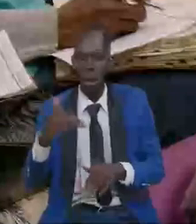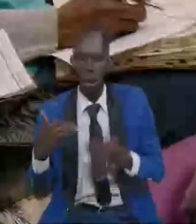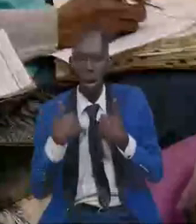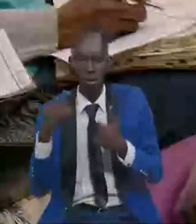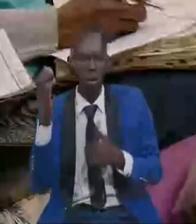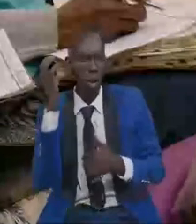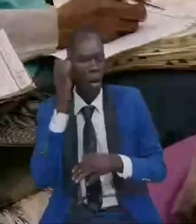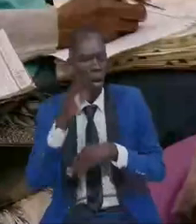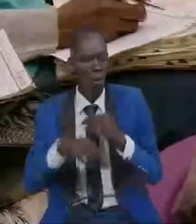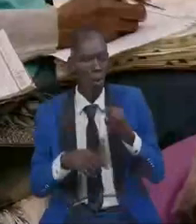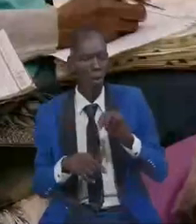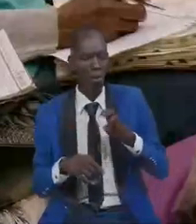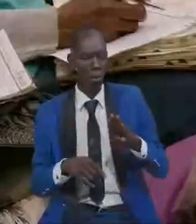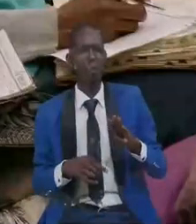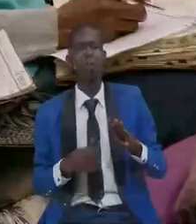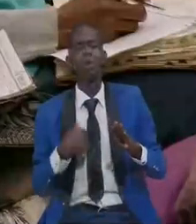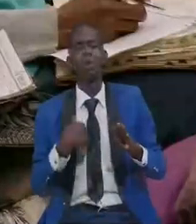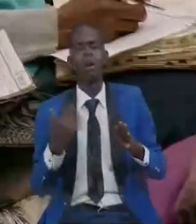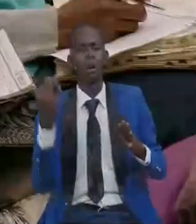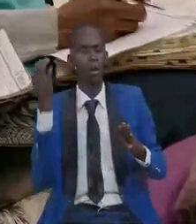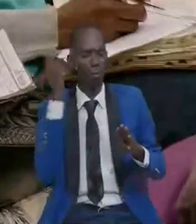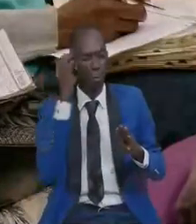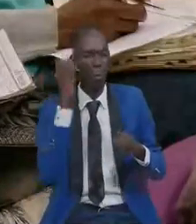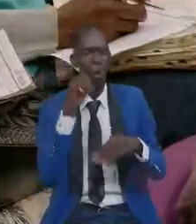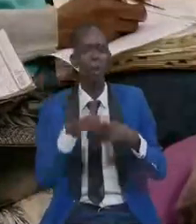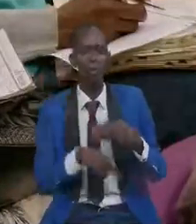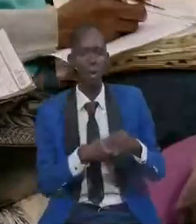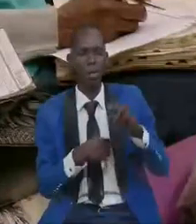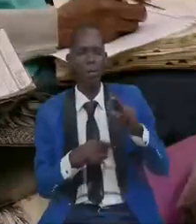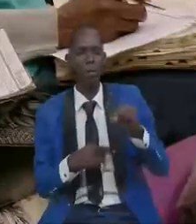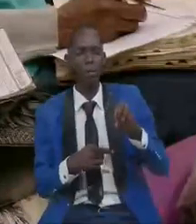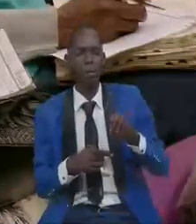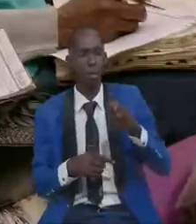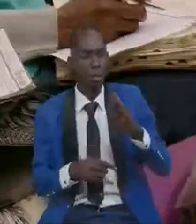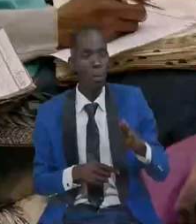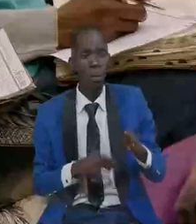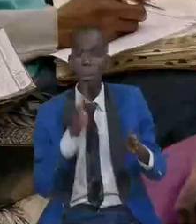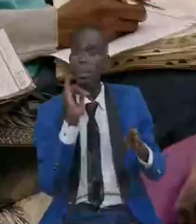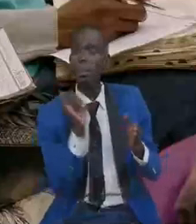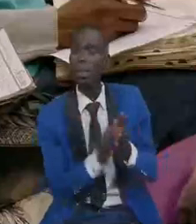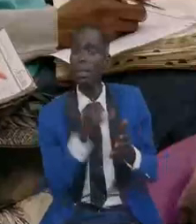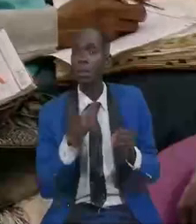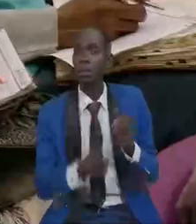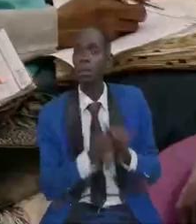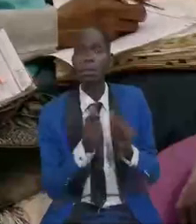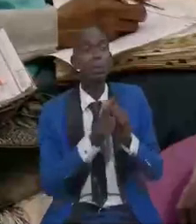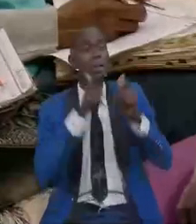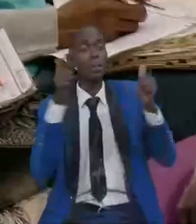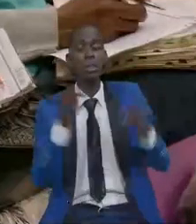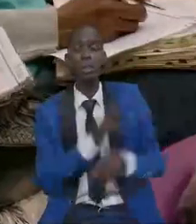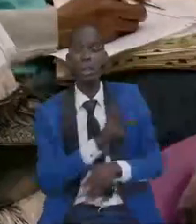Oh, qui n'a pas entendu parler de Nebuchadnezzar? Tout le monde a entendu parler. Ce n'est pas le grand roi de Babylone, ce n'est pas